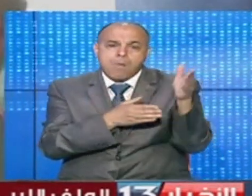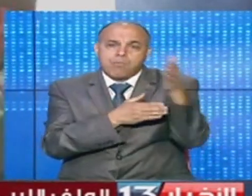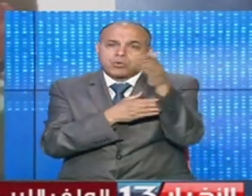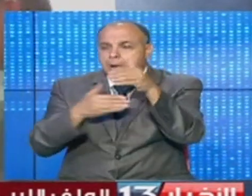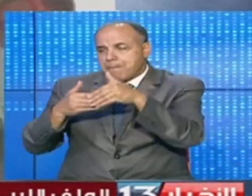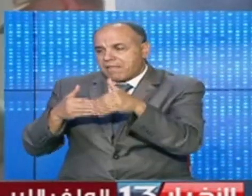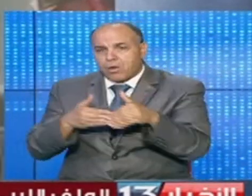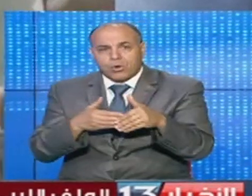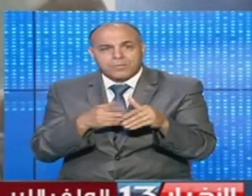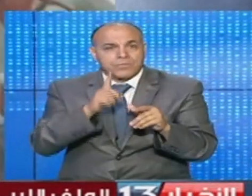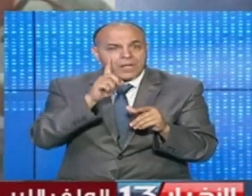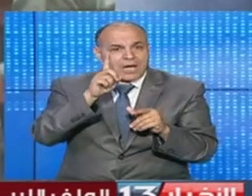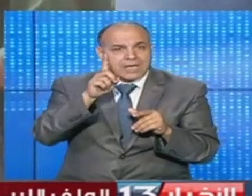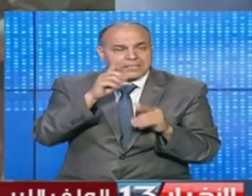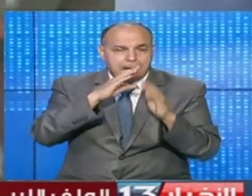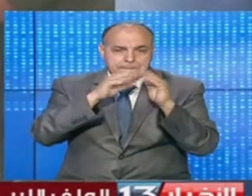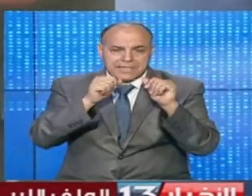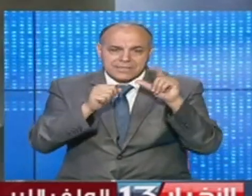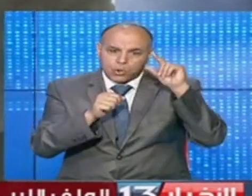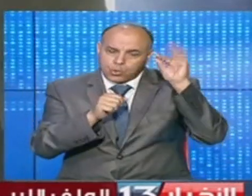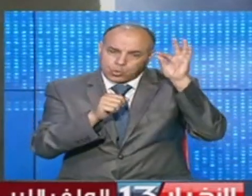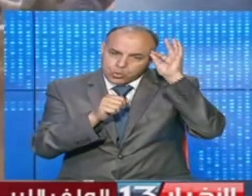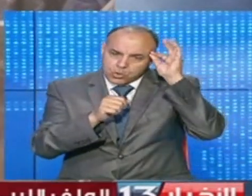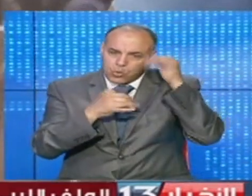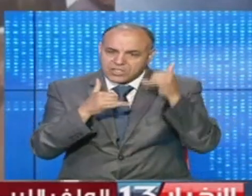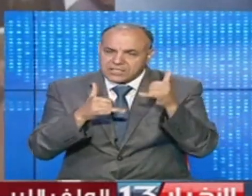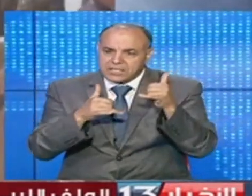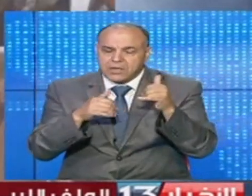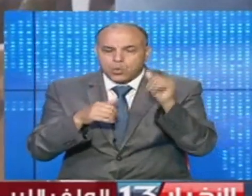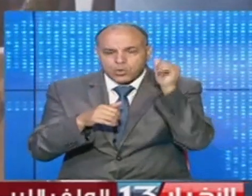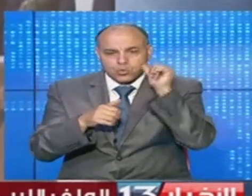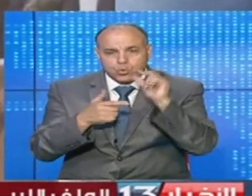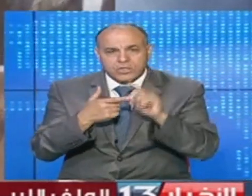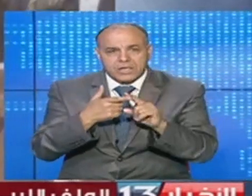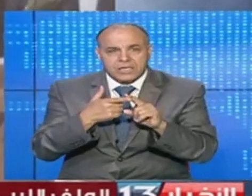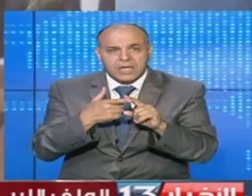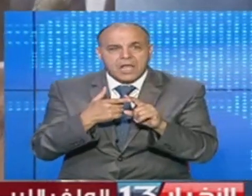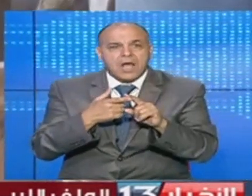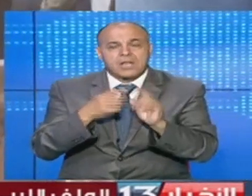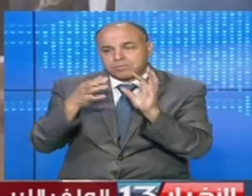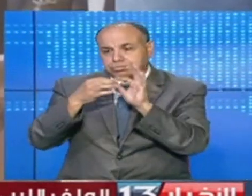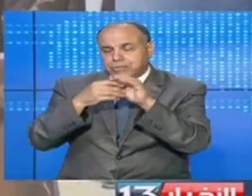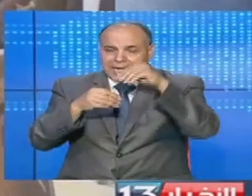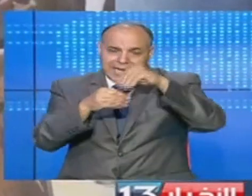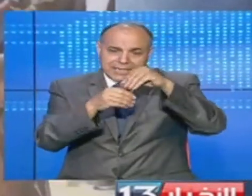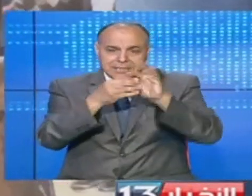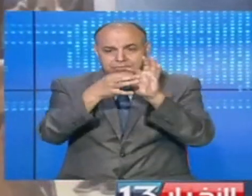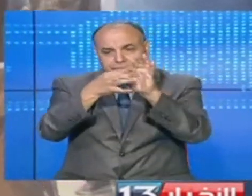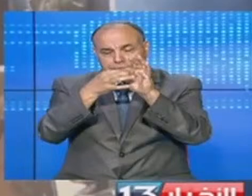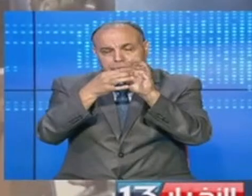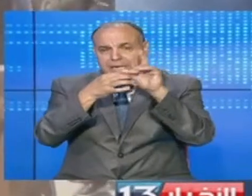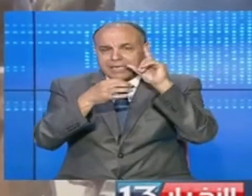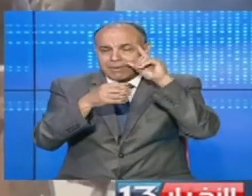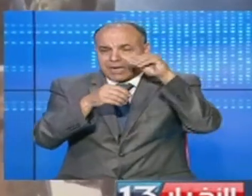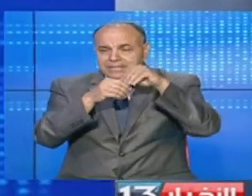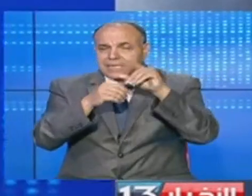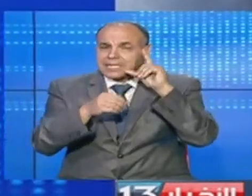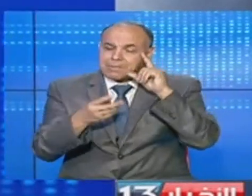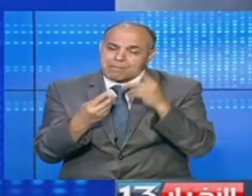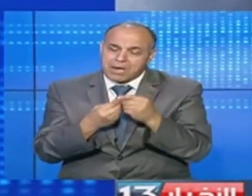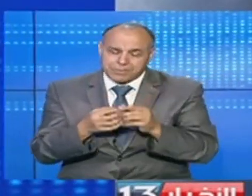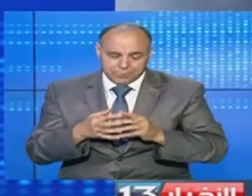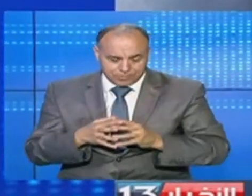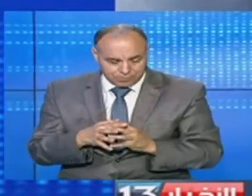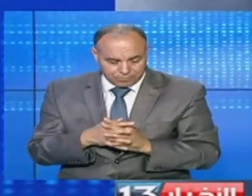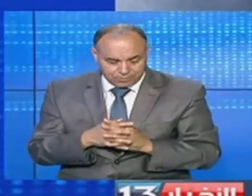المجاوره خاصه مصر وتونس والجزائر والسودان في ضوء ارتات اقتصادات هذه الدول بالاقتصاد الليبي